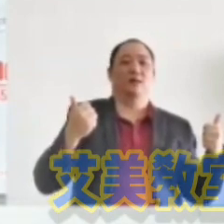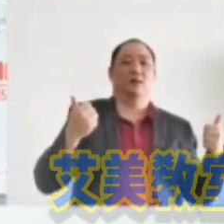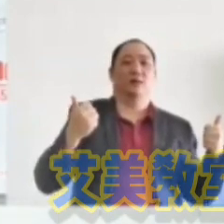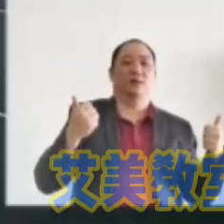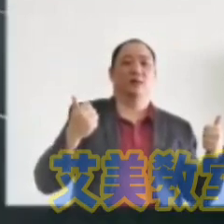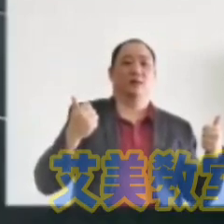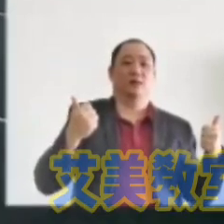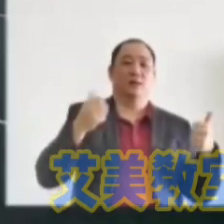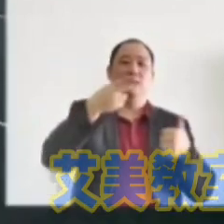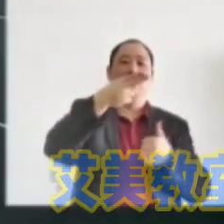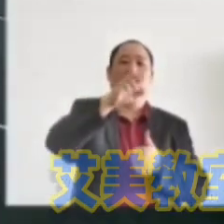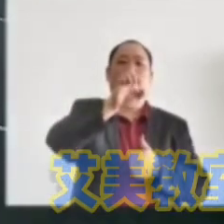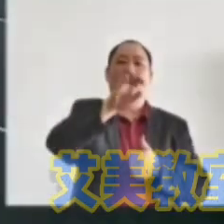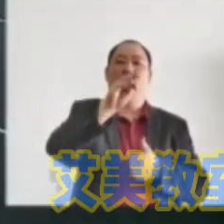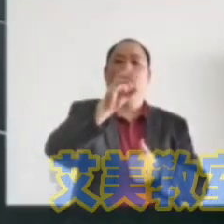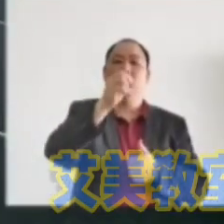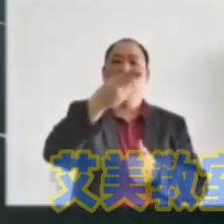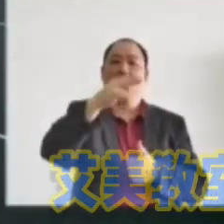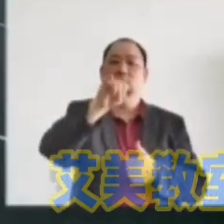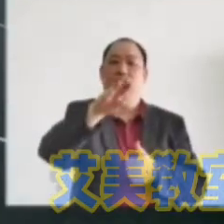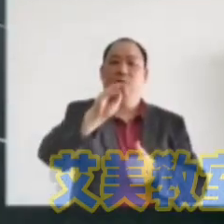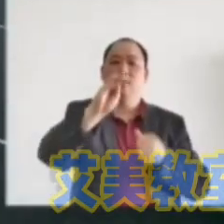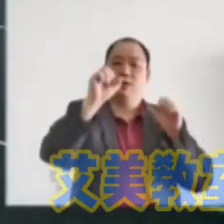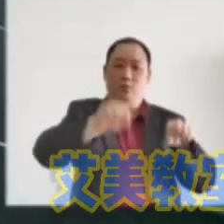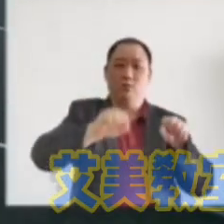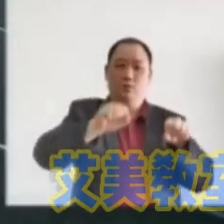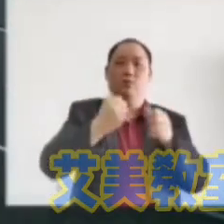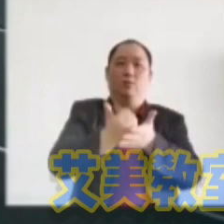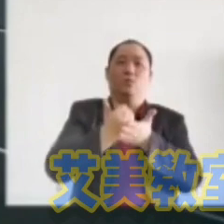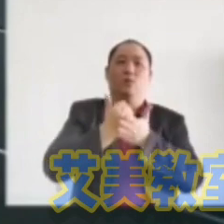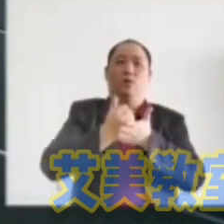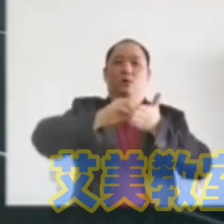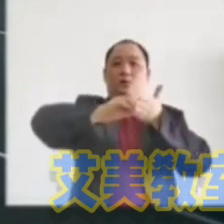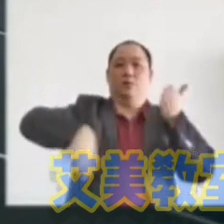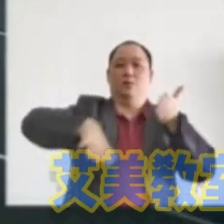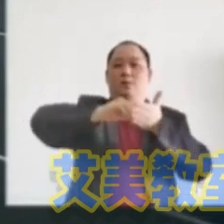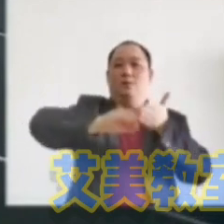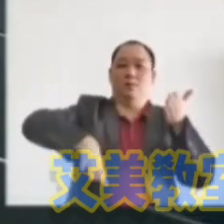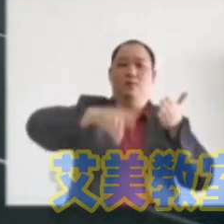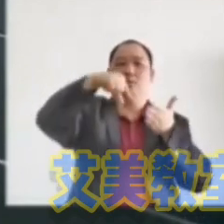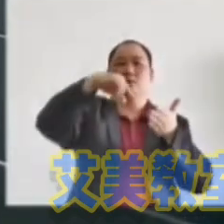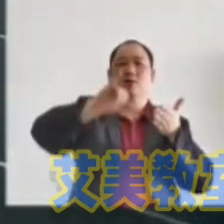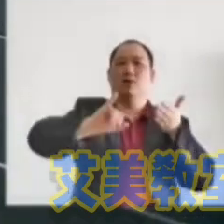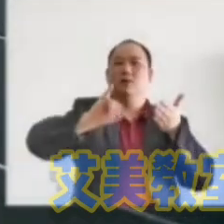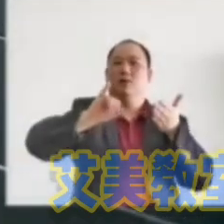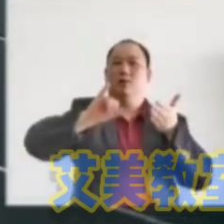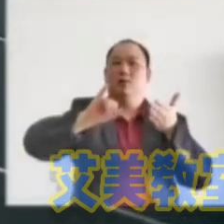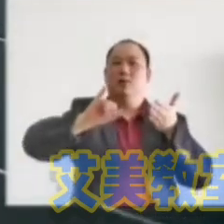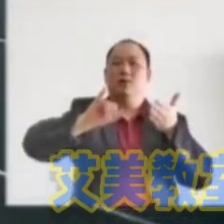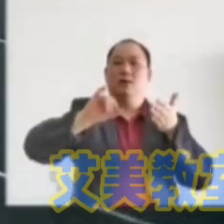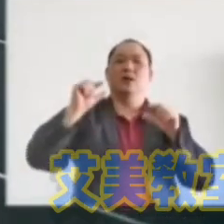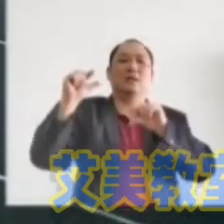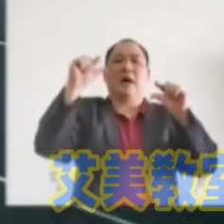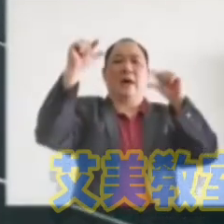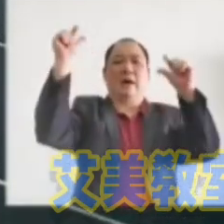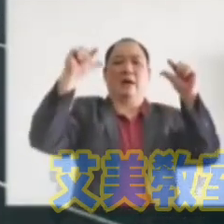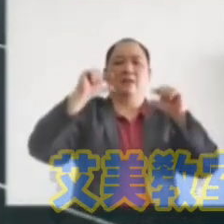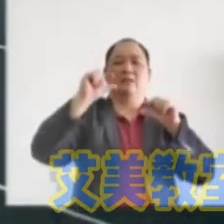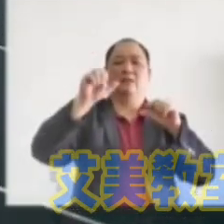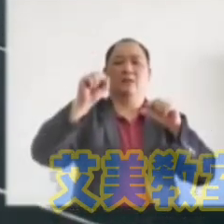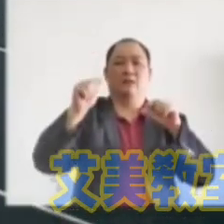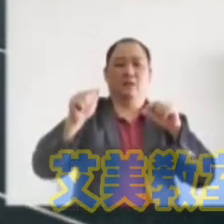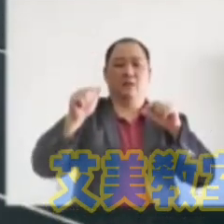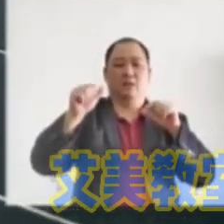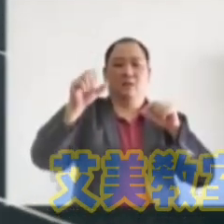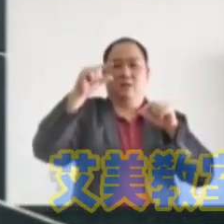OK， 所以它同时也有这个祛风止痛去湿气的这个功效。所以如果时常有